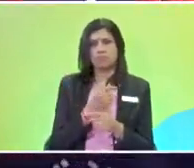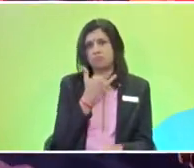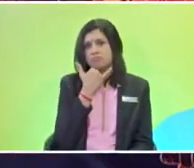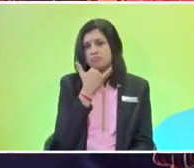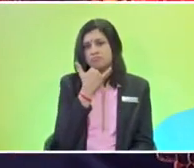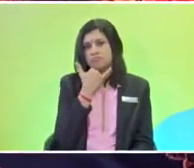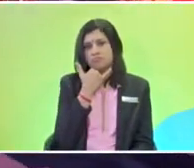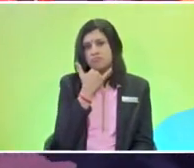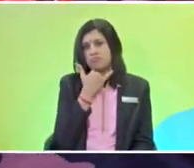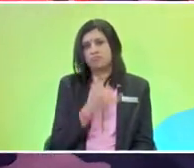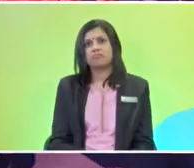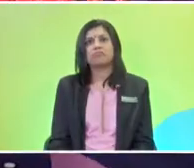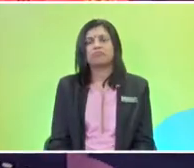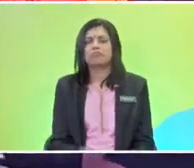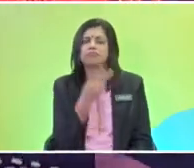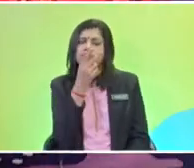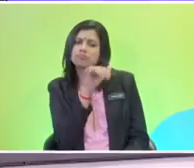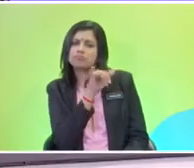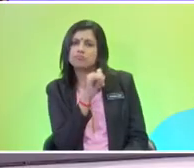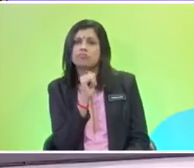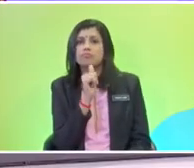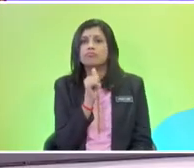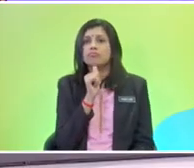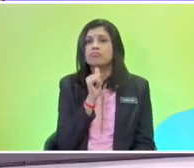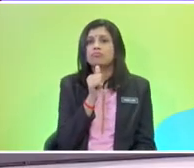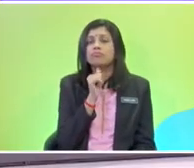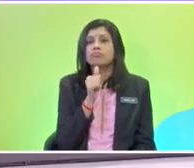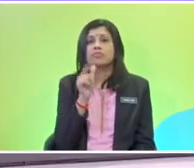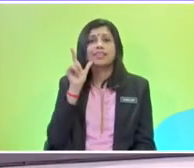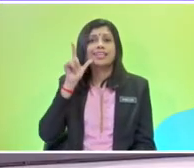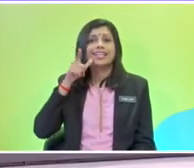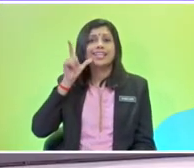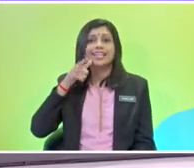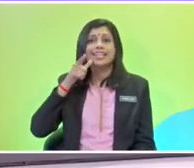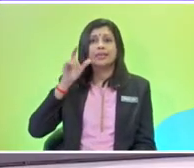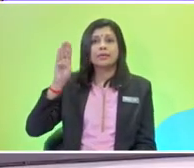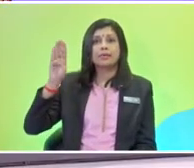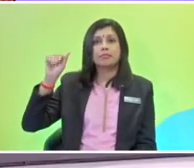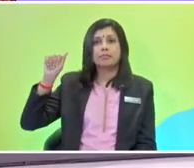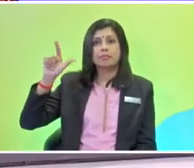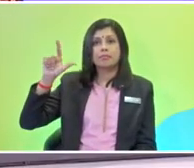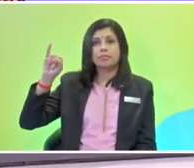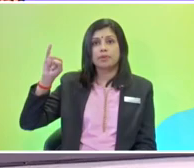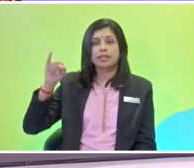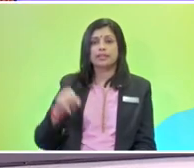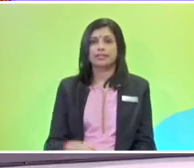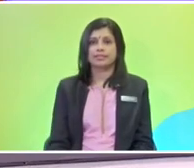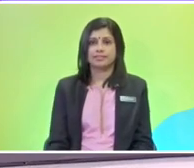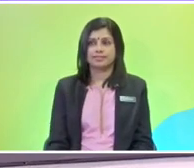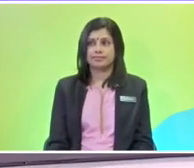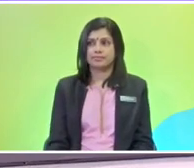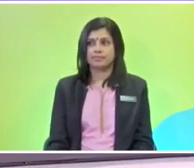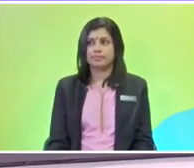sebenarnya ini bukan tembikai susu murid-murid. Ini ialah limau Bali. Mungkin ramai yang tak tahu, tapi